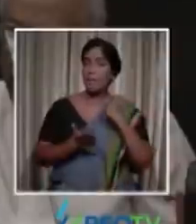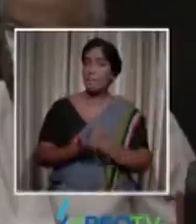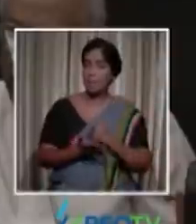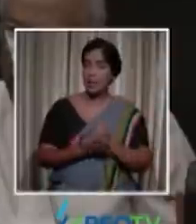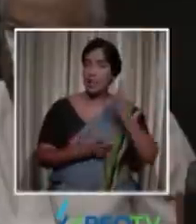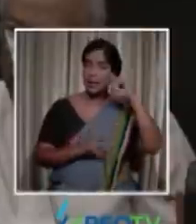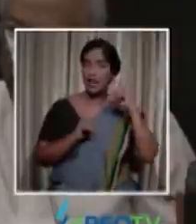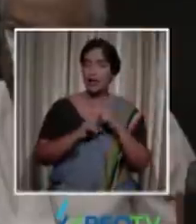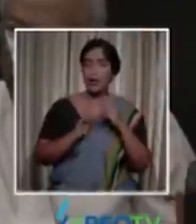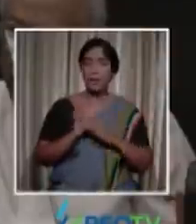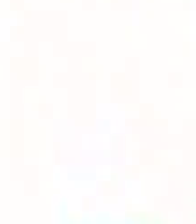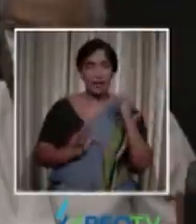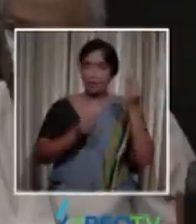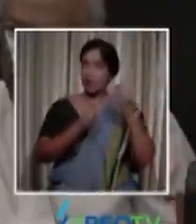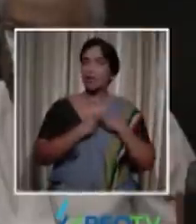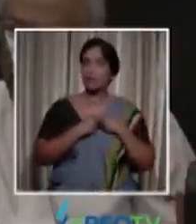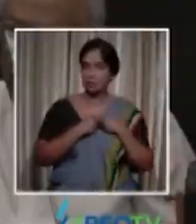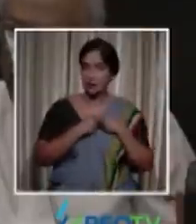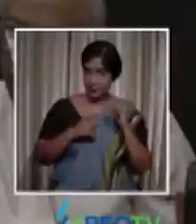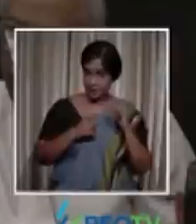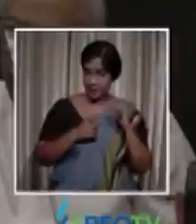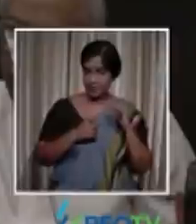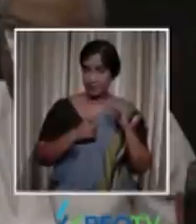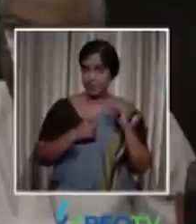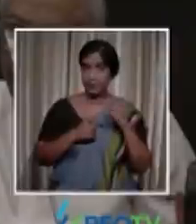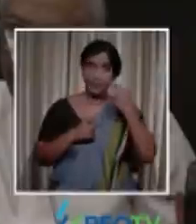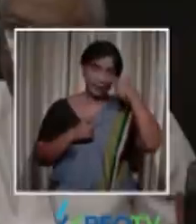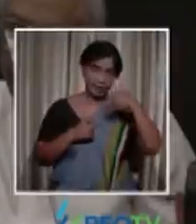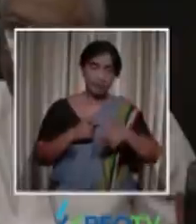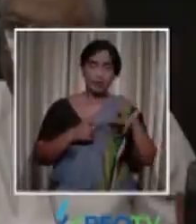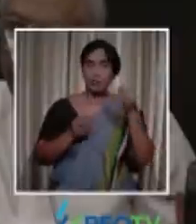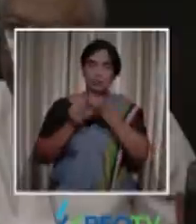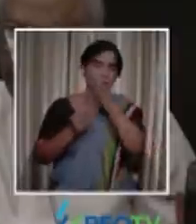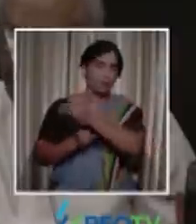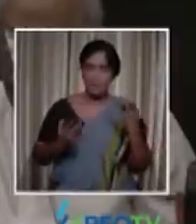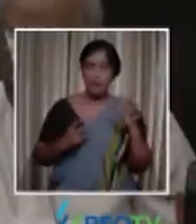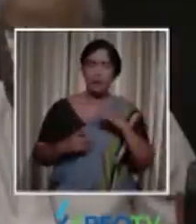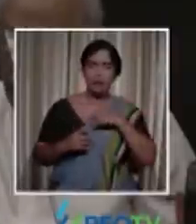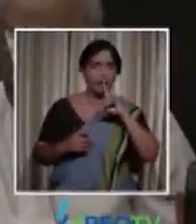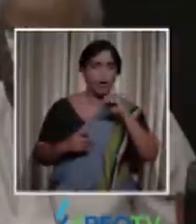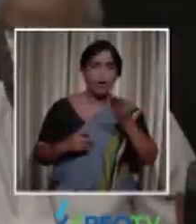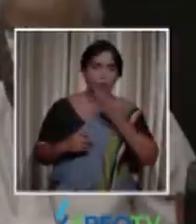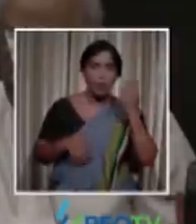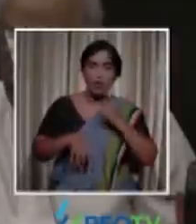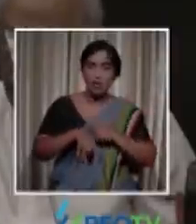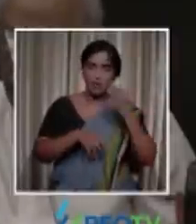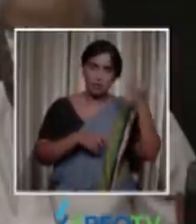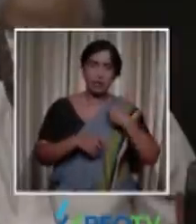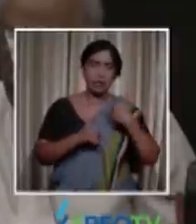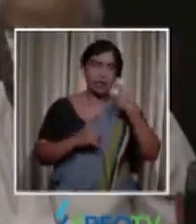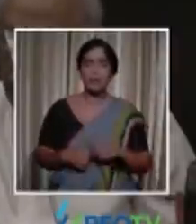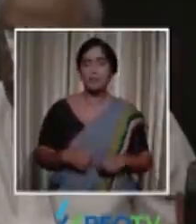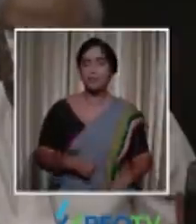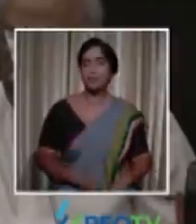ඊයේ ඩොලර් මිලියන 160ක් හම්බුණා ඒ 160 තෙල් වලට යොදවන්න බෑ ඒත් අපි අහනවා පුළුවන් නම් අපිට අවස්ථාව දෙන්න තෙල් වලට